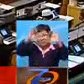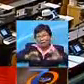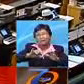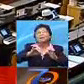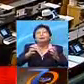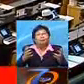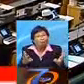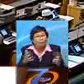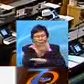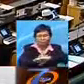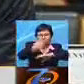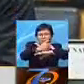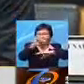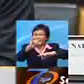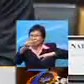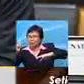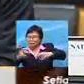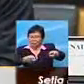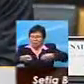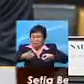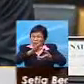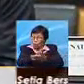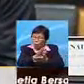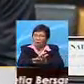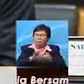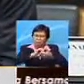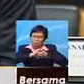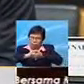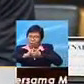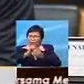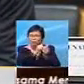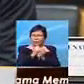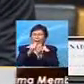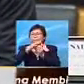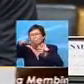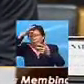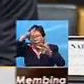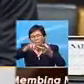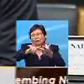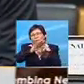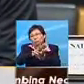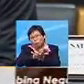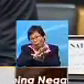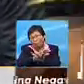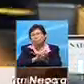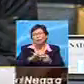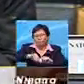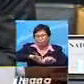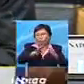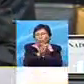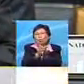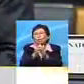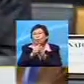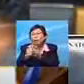tersebut ialah penubuhan jawatankuasa disiplin sekolah, muafakat bersama ibu bapa dan sekolah, pengedaran buku